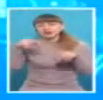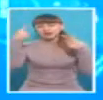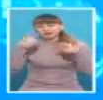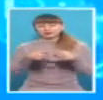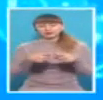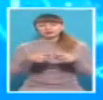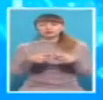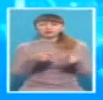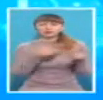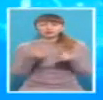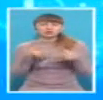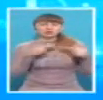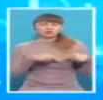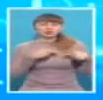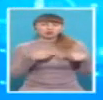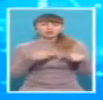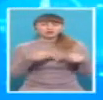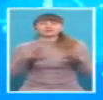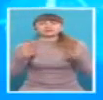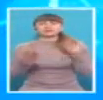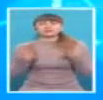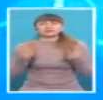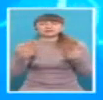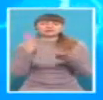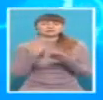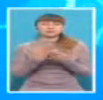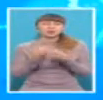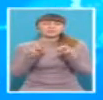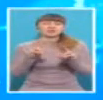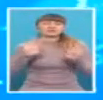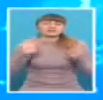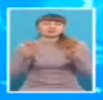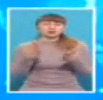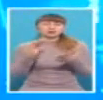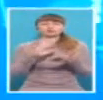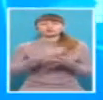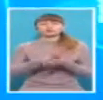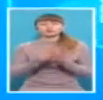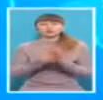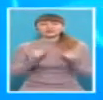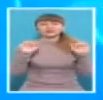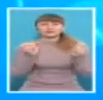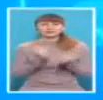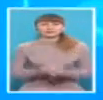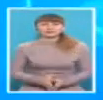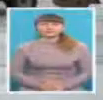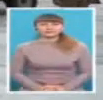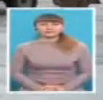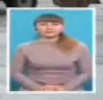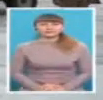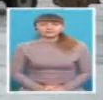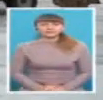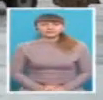іс-шара барысында қауіпсіздіктің алдын алуға жауапты сала қызметкерлері өзара күш біріктіре алатындарын көрсетті.